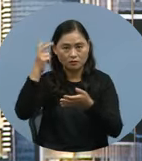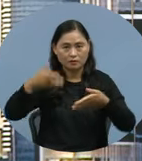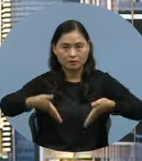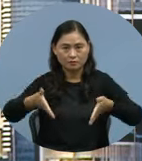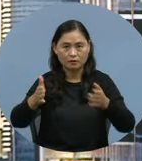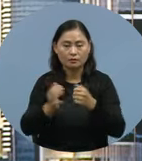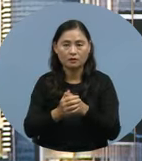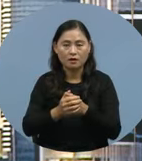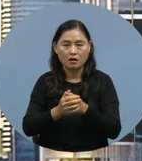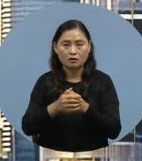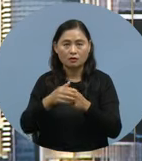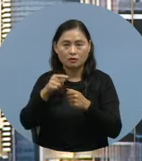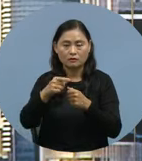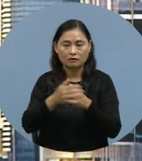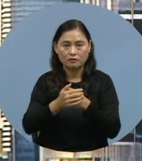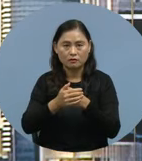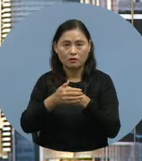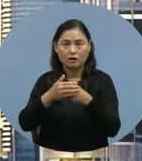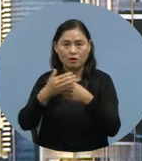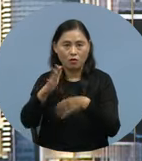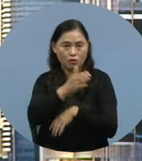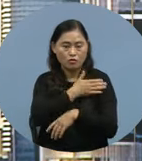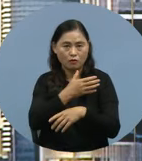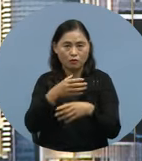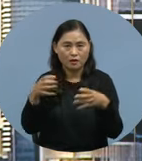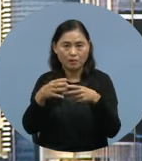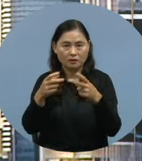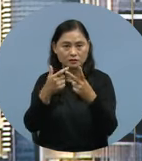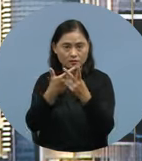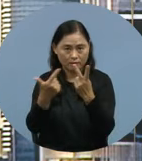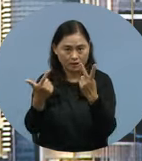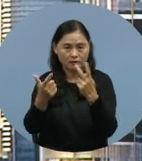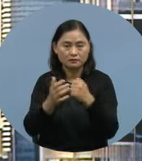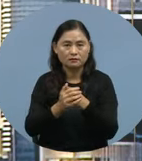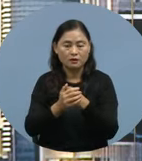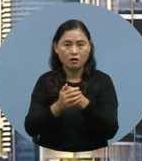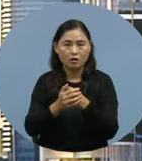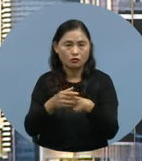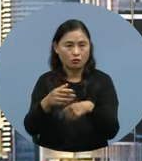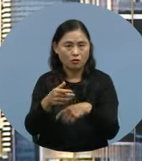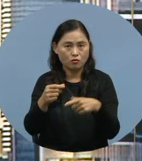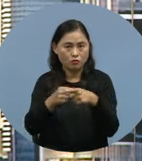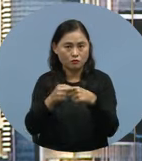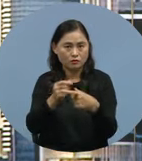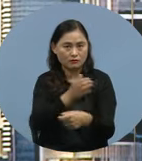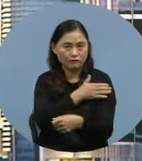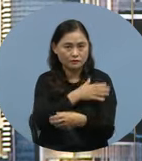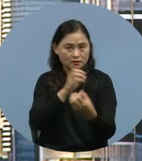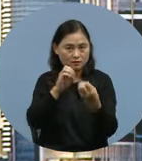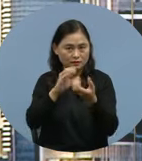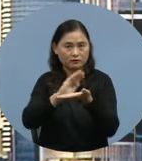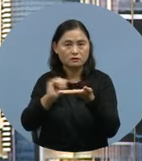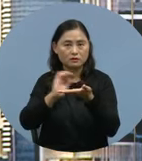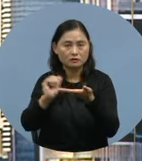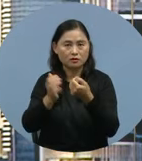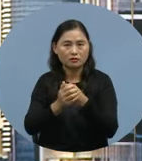有28位其他嘅外佣啦。咁我哋再同嗰個負責人再搞清楚啦，因為一開